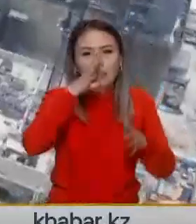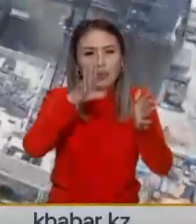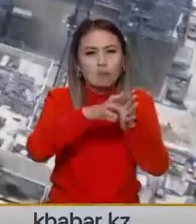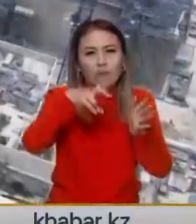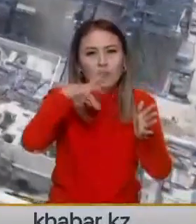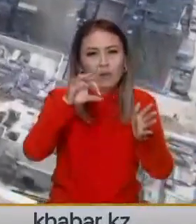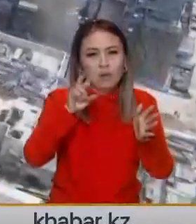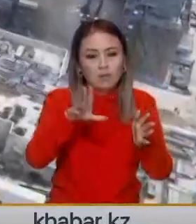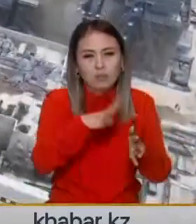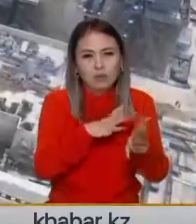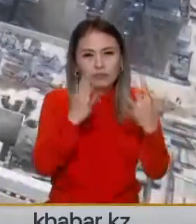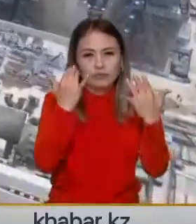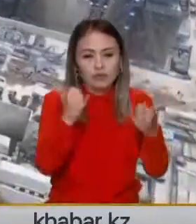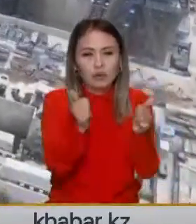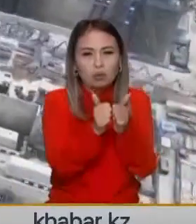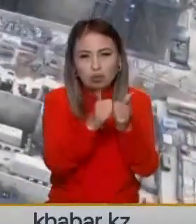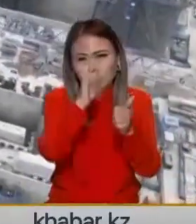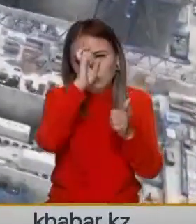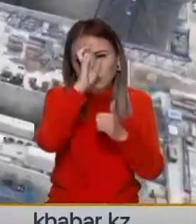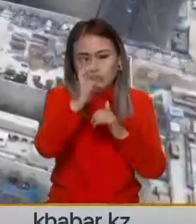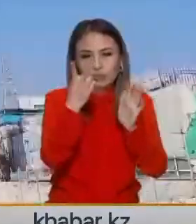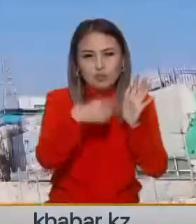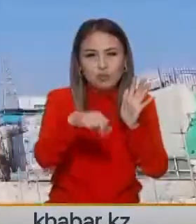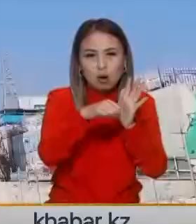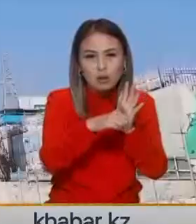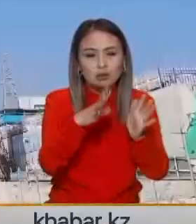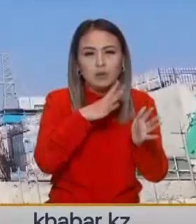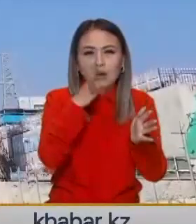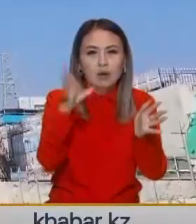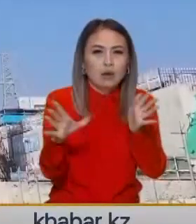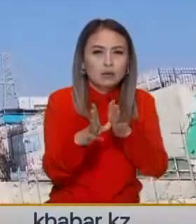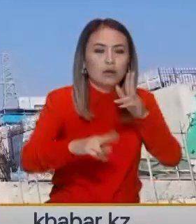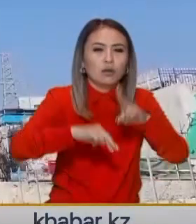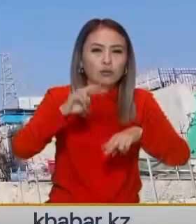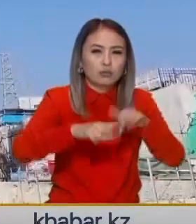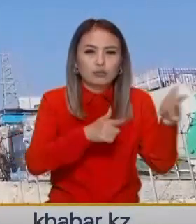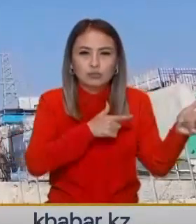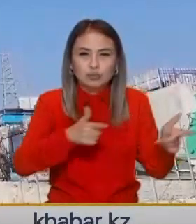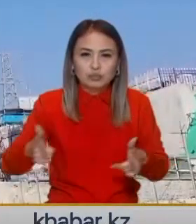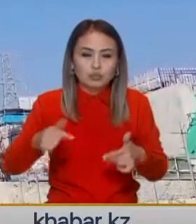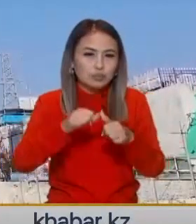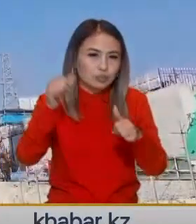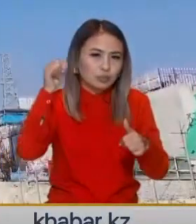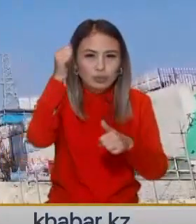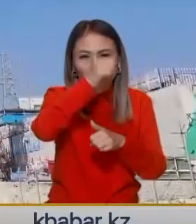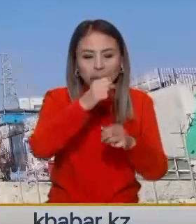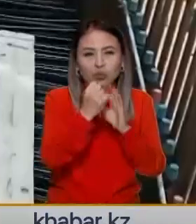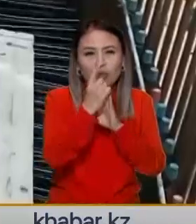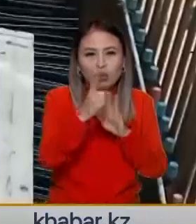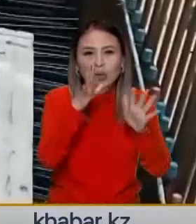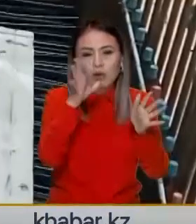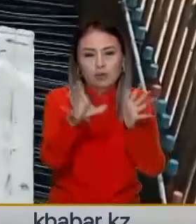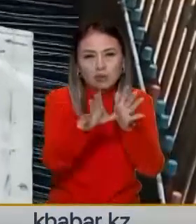100-ден асырады. Қазірдің өзінде көрші елде 26 ядролық энергонысанының құрылысы жүріп жатыр. Биылдан бастап тағы 11